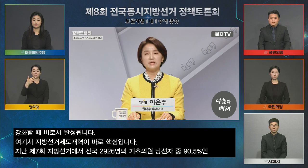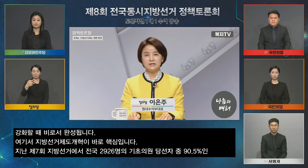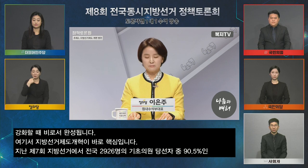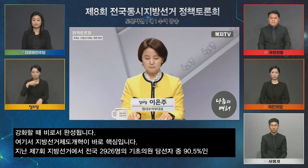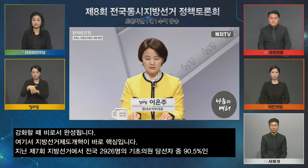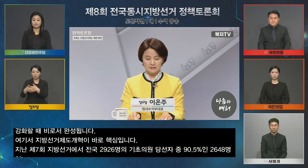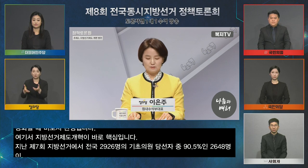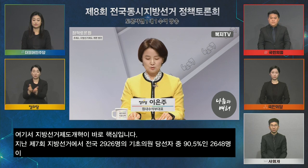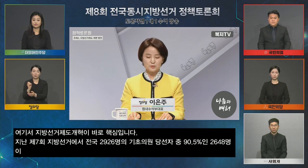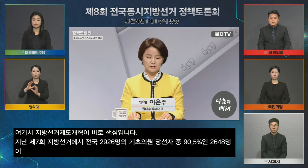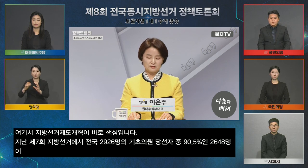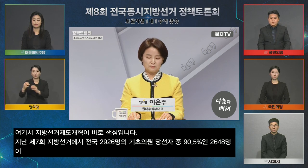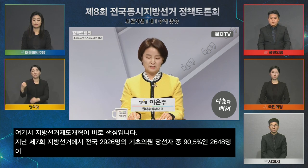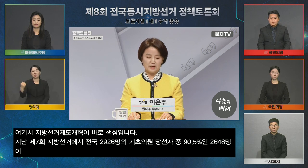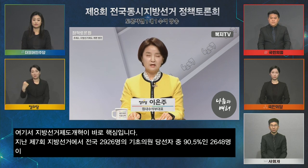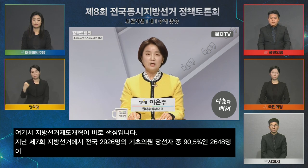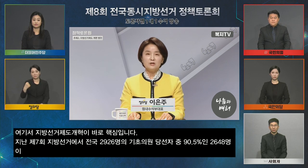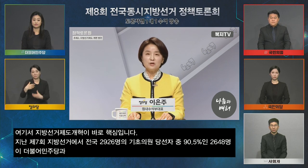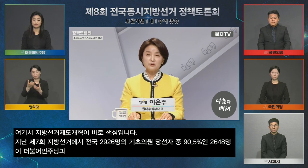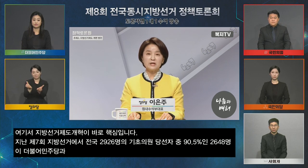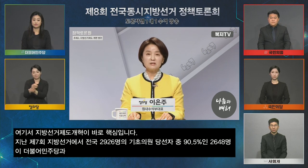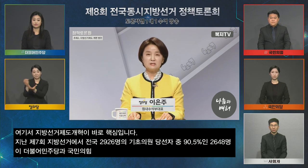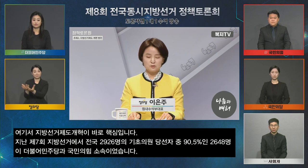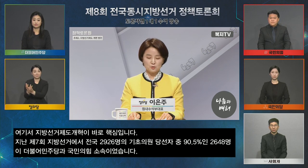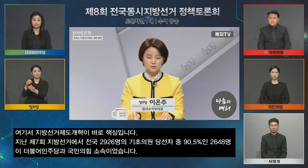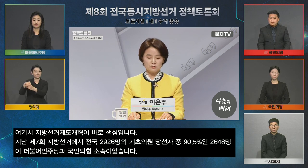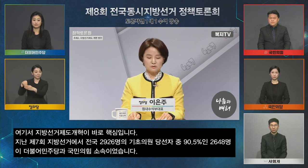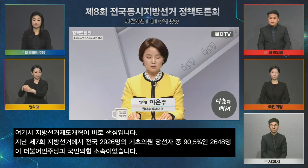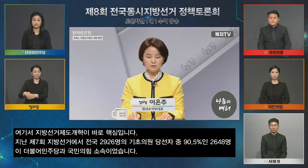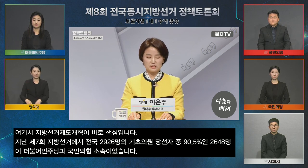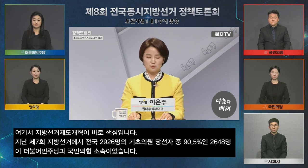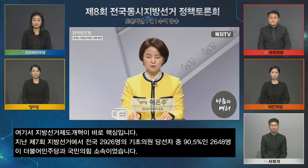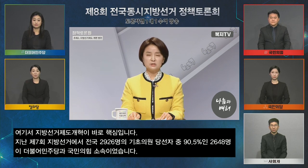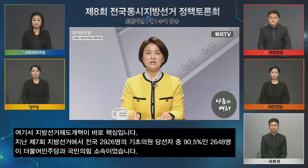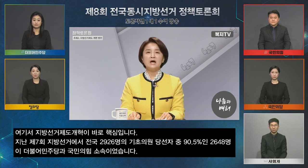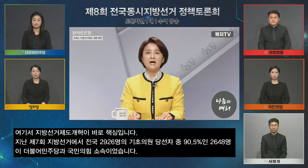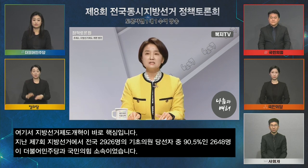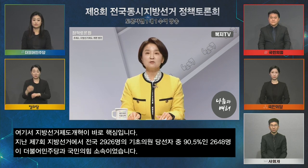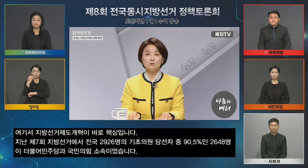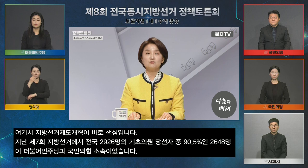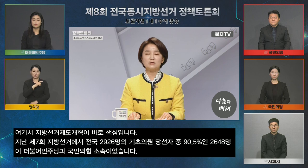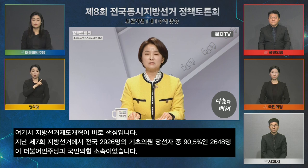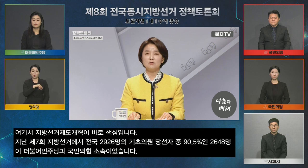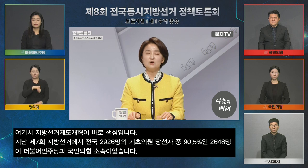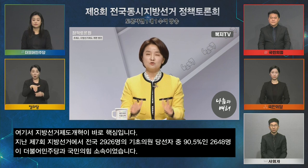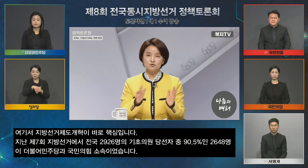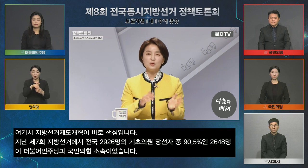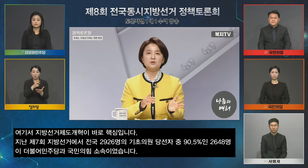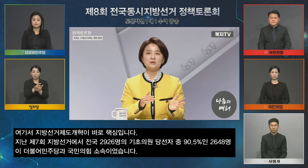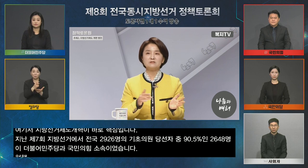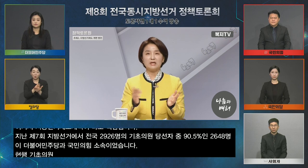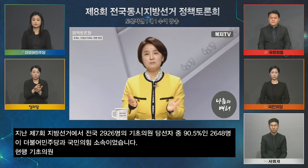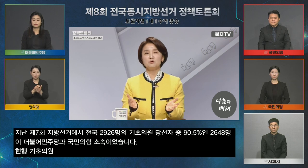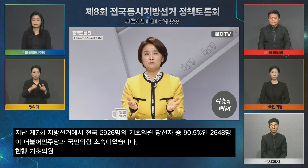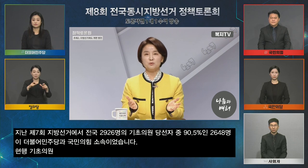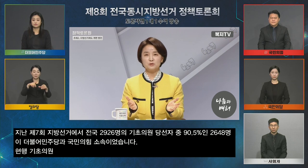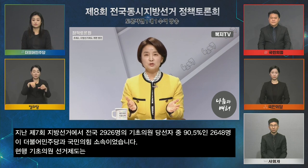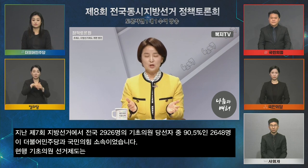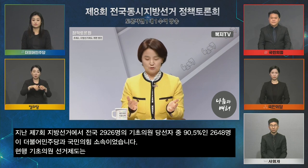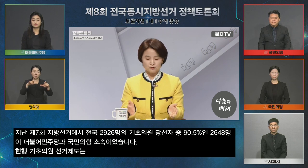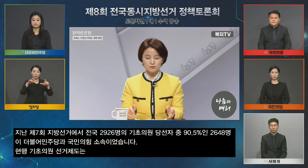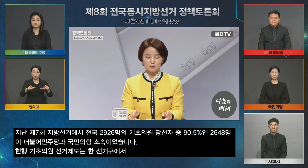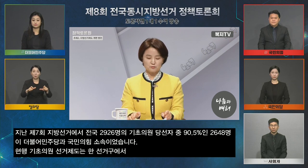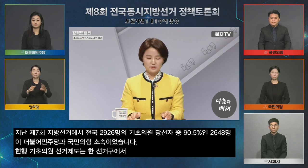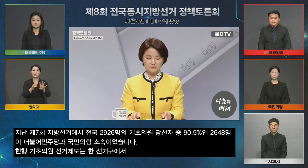국민의힘 소속이었습니다. 현행 기초의원 선거제도는 한 선거구에서 2명에서 4명을